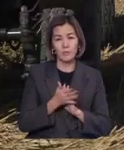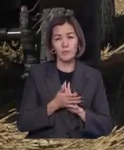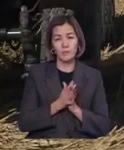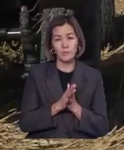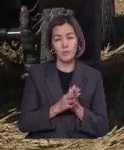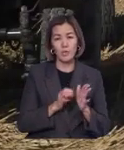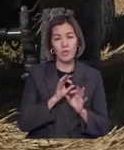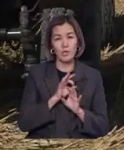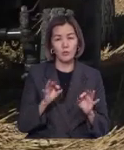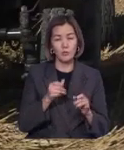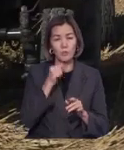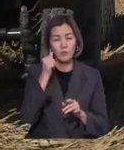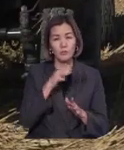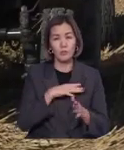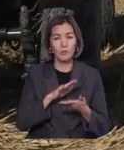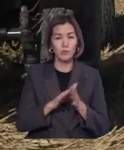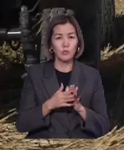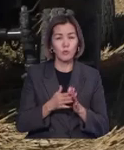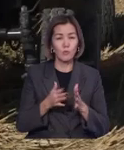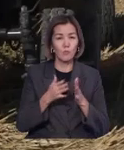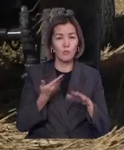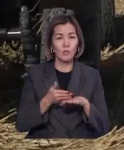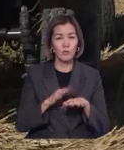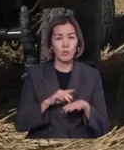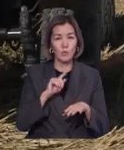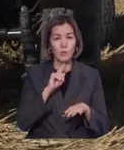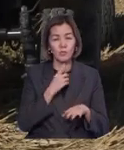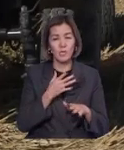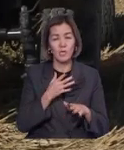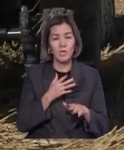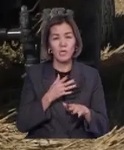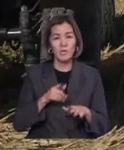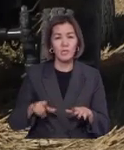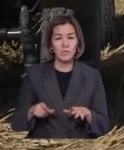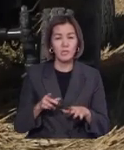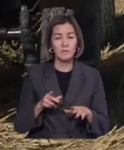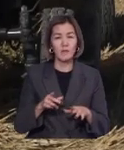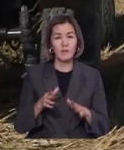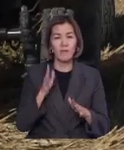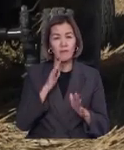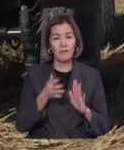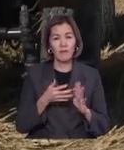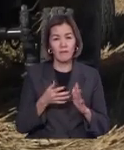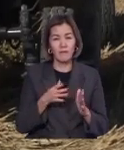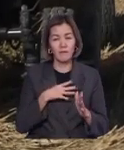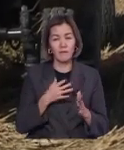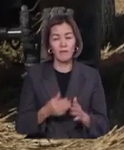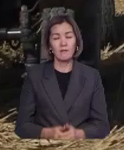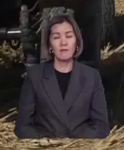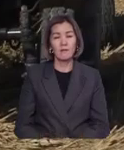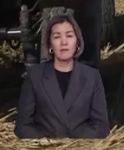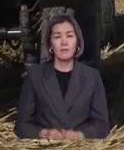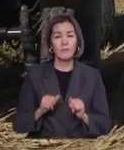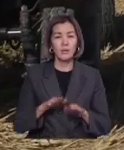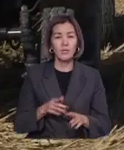достаточно хорошим. В прошлом году ситуация была более сложной. Из-за неисправности каналов и сбросов возник риск недостатка воды. По